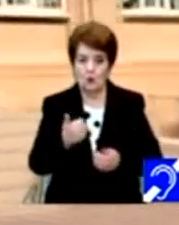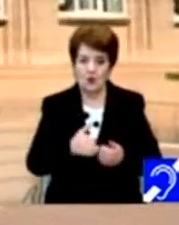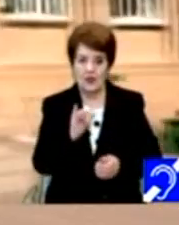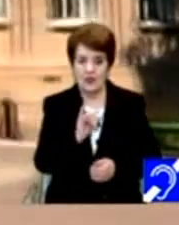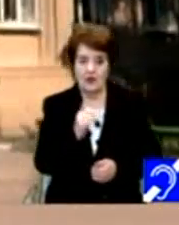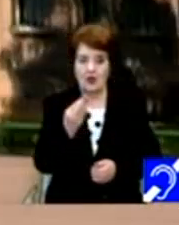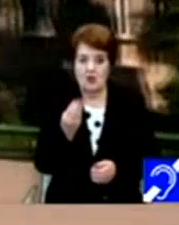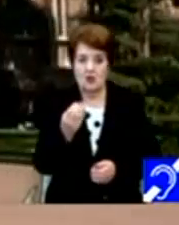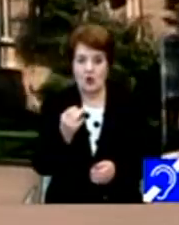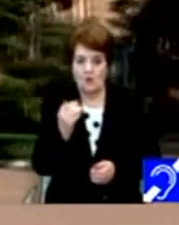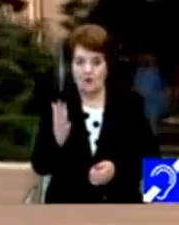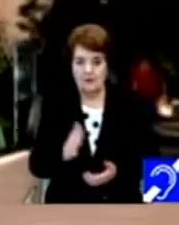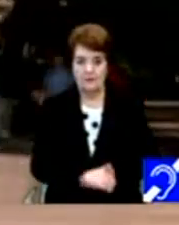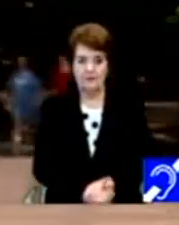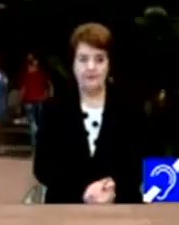Igor Șarov.